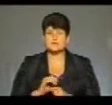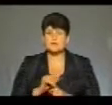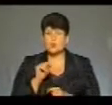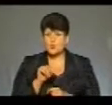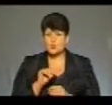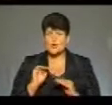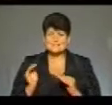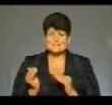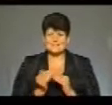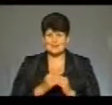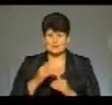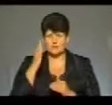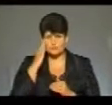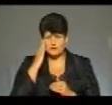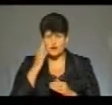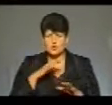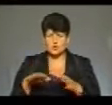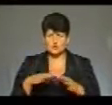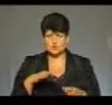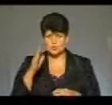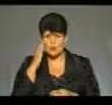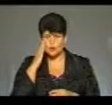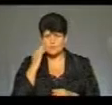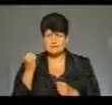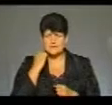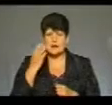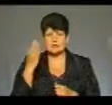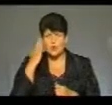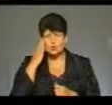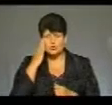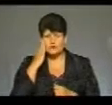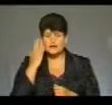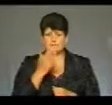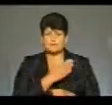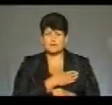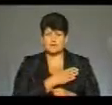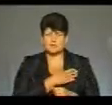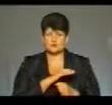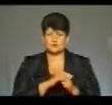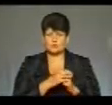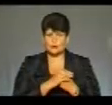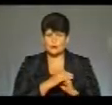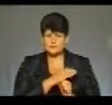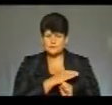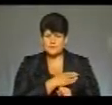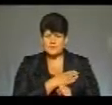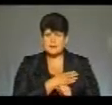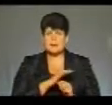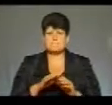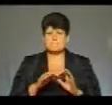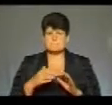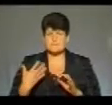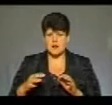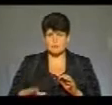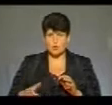нього закрита черепно-мозкова травма, струс головного мозку, забійна рана голови, забій лівого плечового суглобу і передпліччя, забій правого колінного суглобу